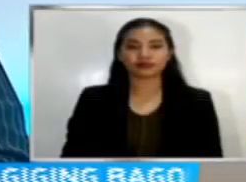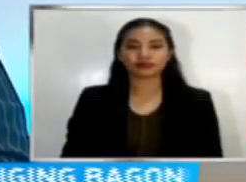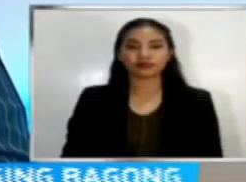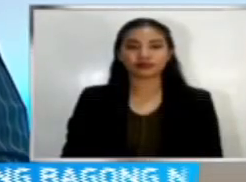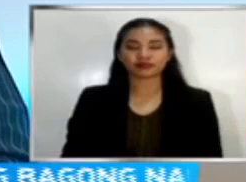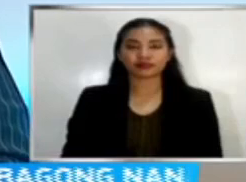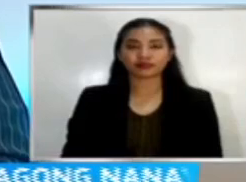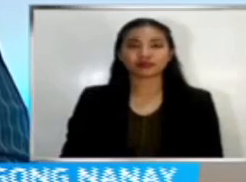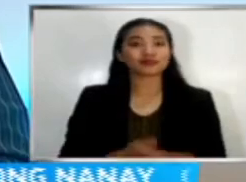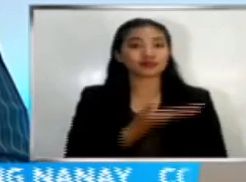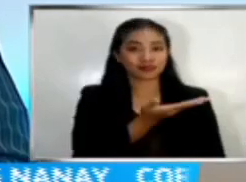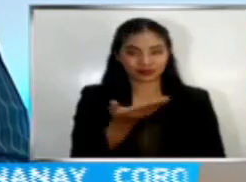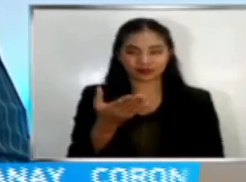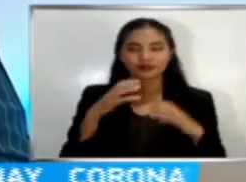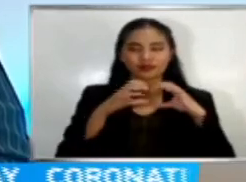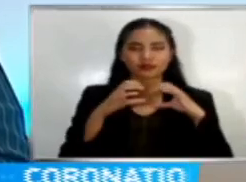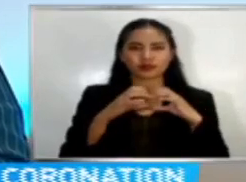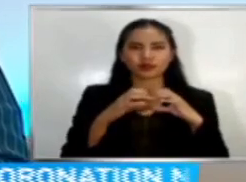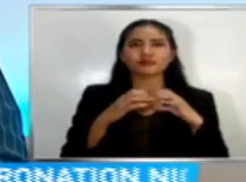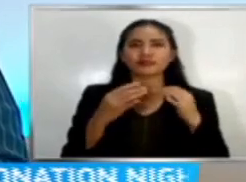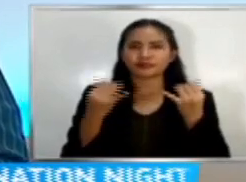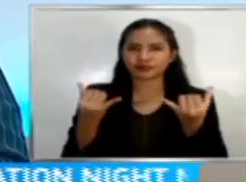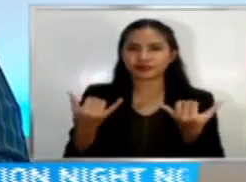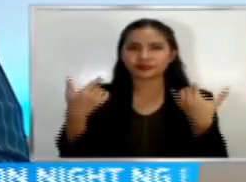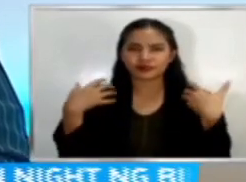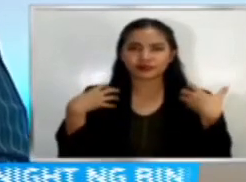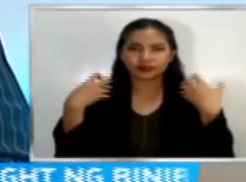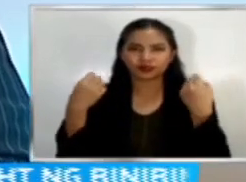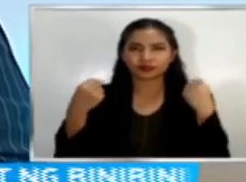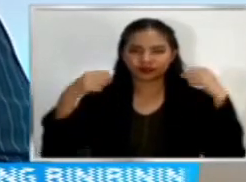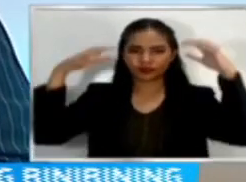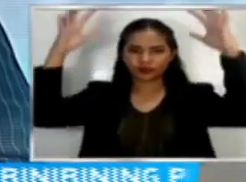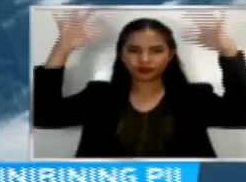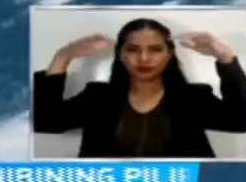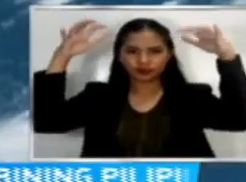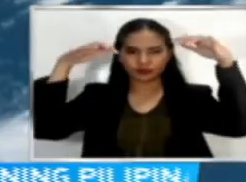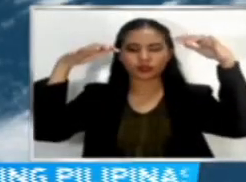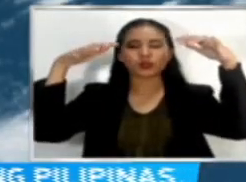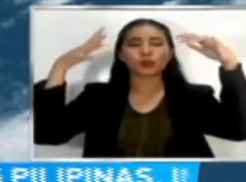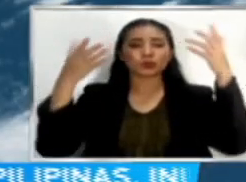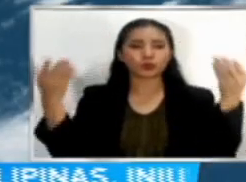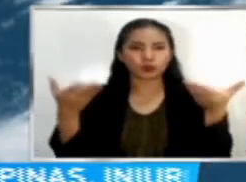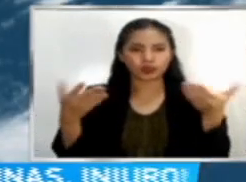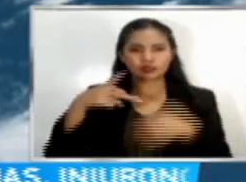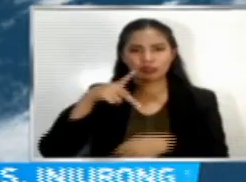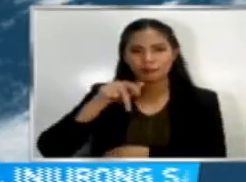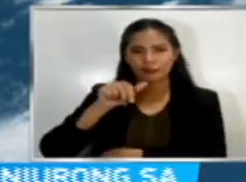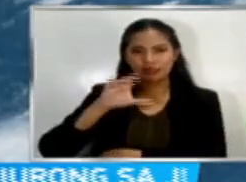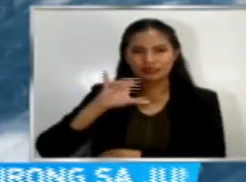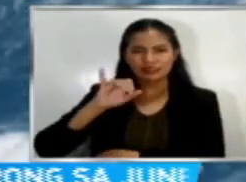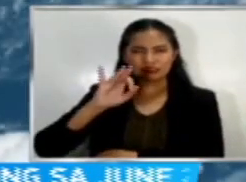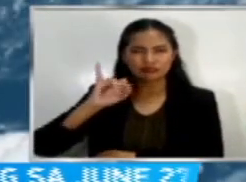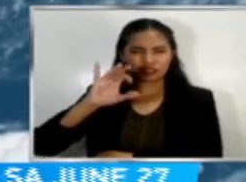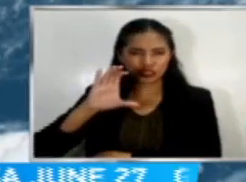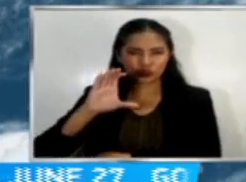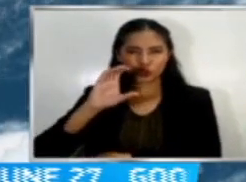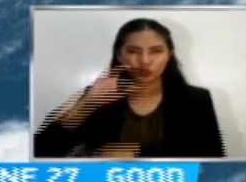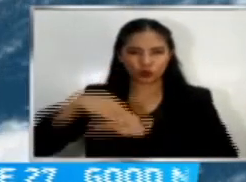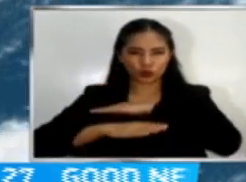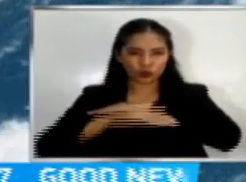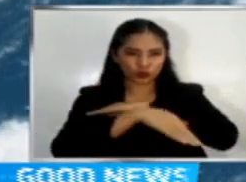kapuso, lumakas pa bilang tropical storm ang bagyong nasa Pacific Ocean. Huling namataan ng PAGASA ang sentro ng bagyo,